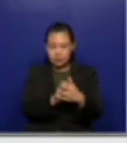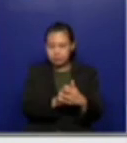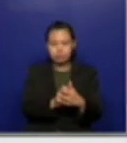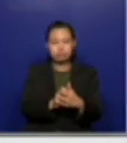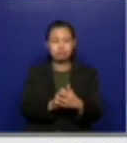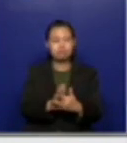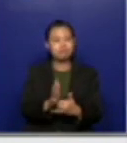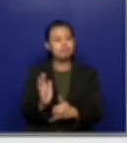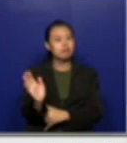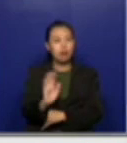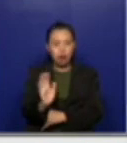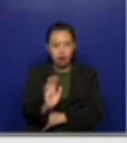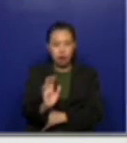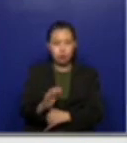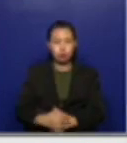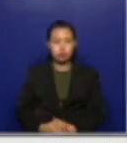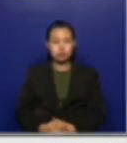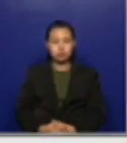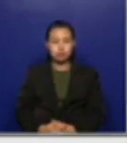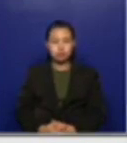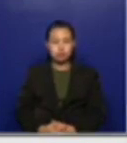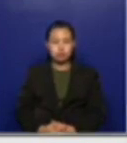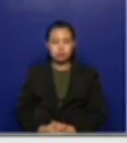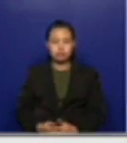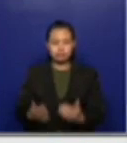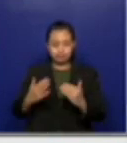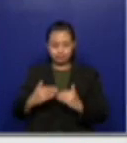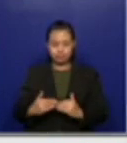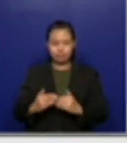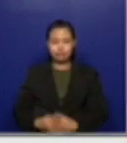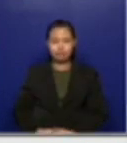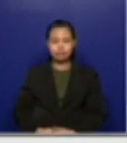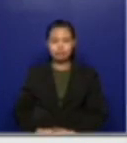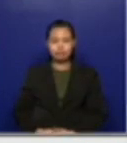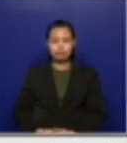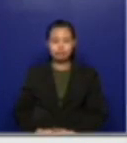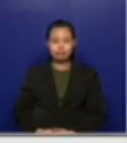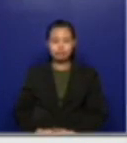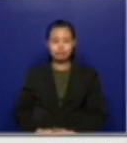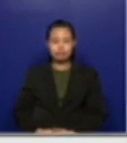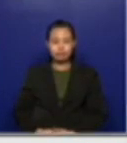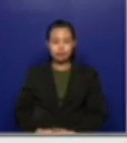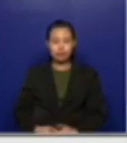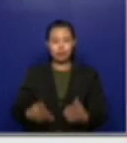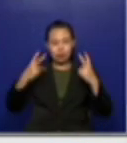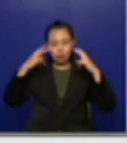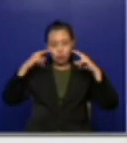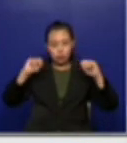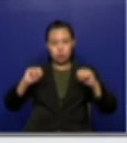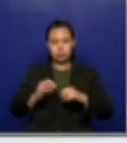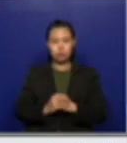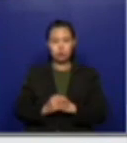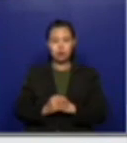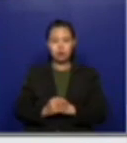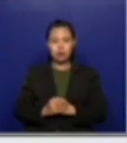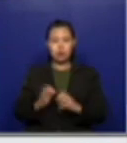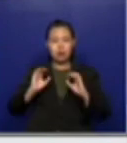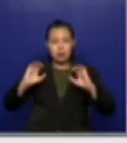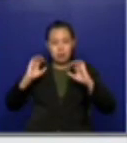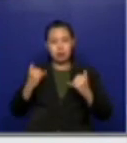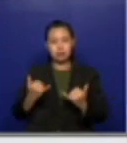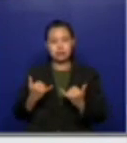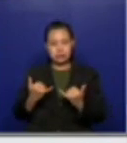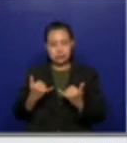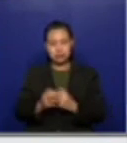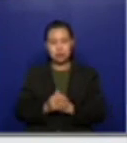ทยครับประเด็นต่อมาท่านประธานครับท่านนายกรัฐมนตรีบอกว่ารัฐบาลนี้มุ่งเน้นการพัฒนาประเทศให้ทัน